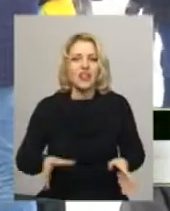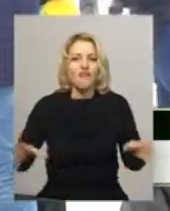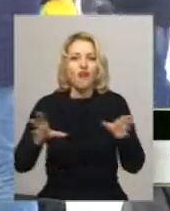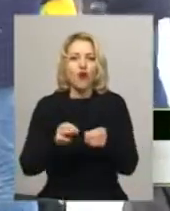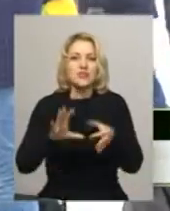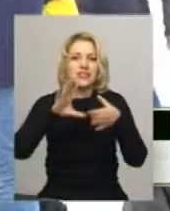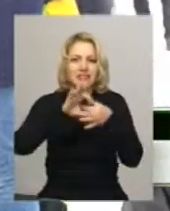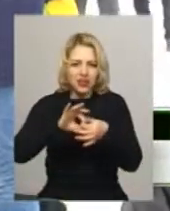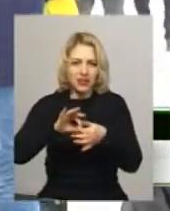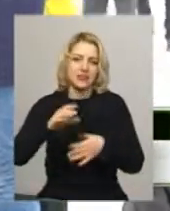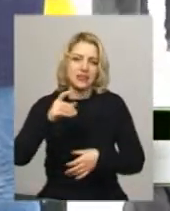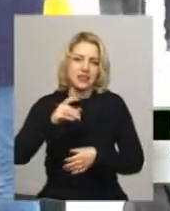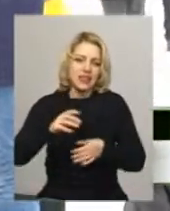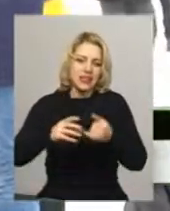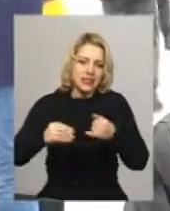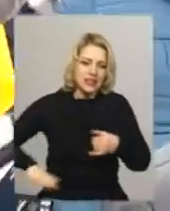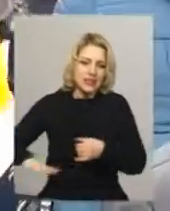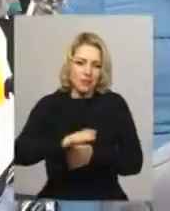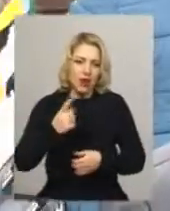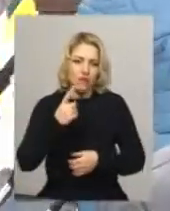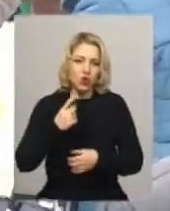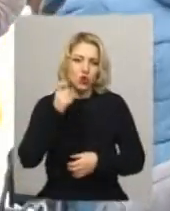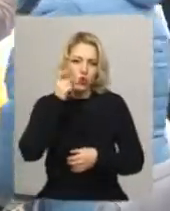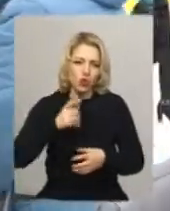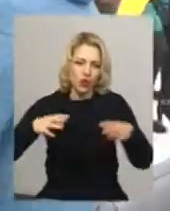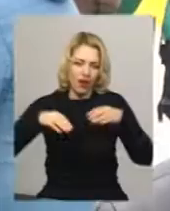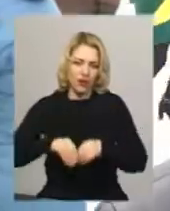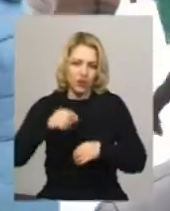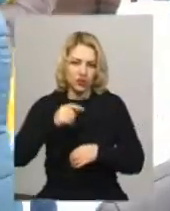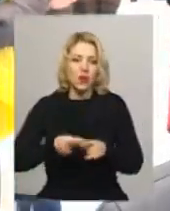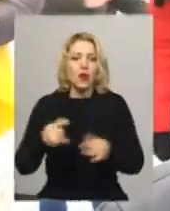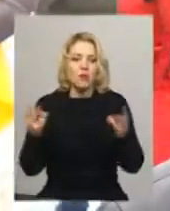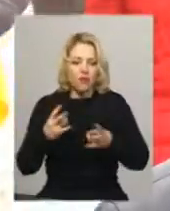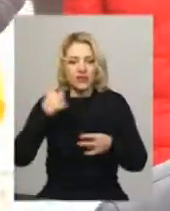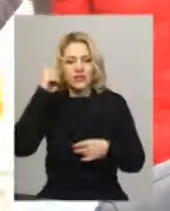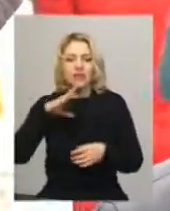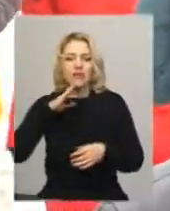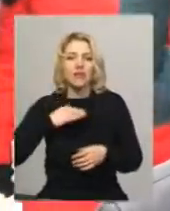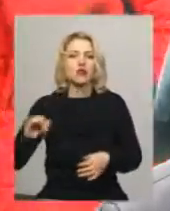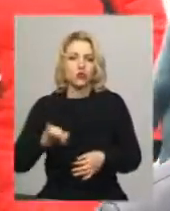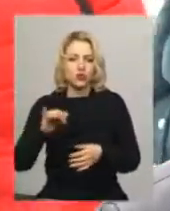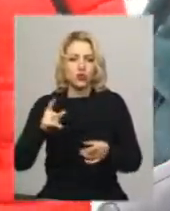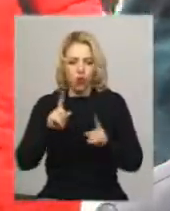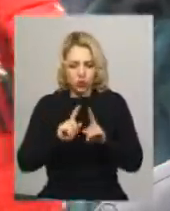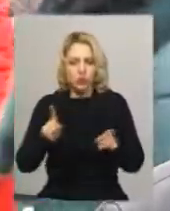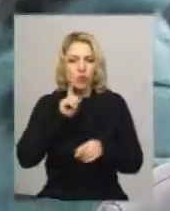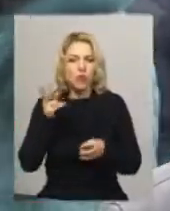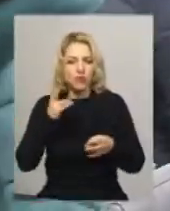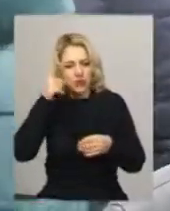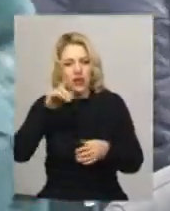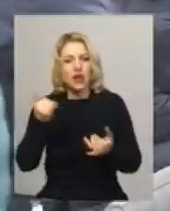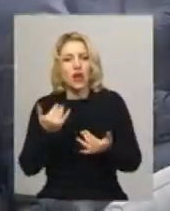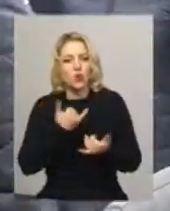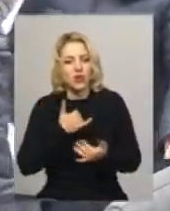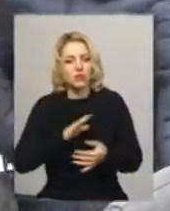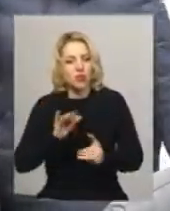земель в одну єдину помісну Україну. Ми повинні знати нашу історію, особливо молодь повинна знати, яка була у нас